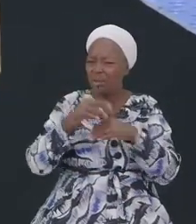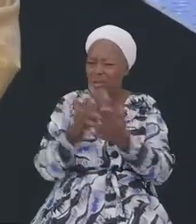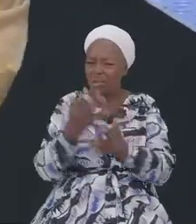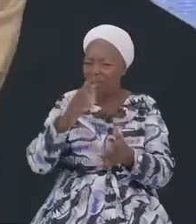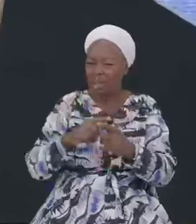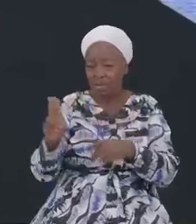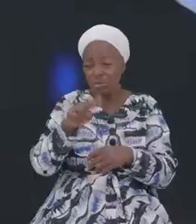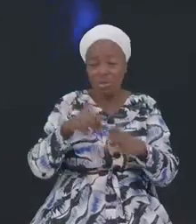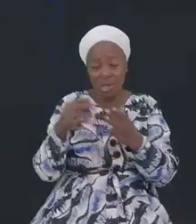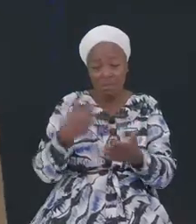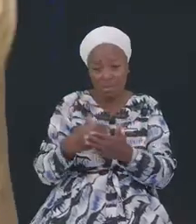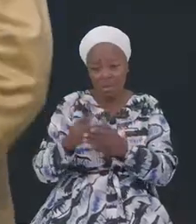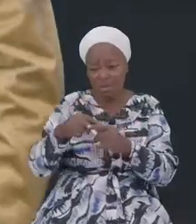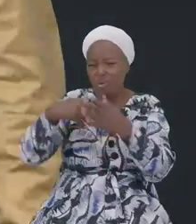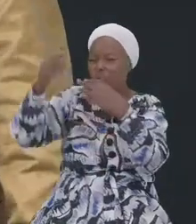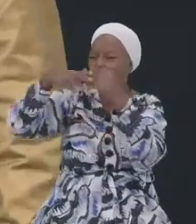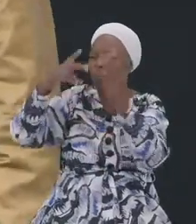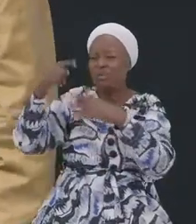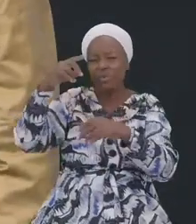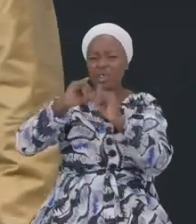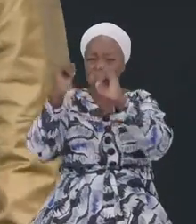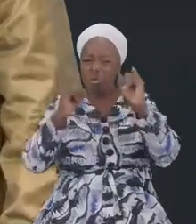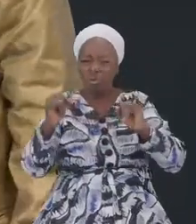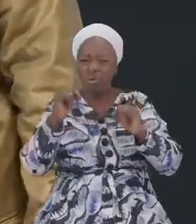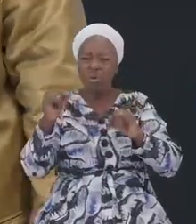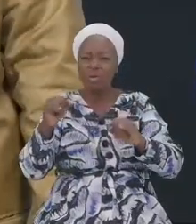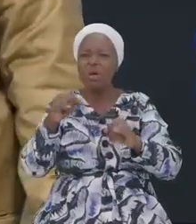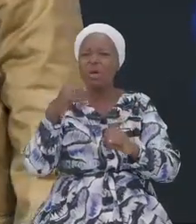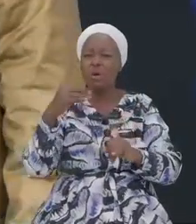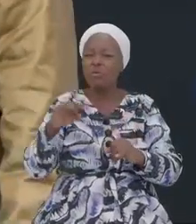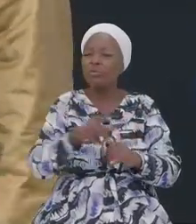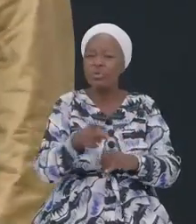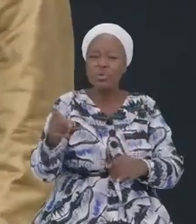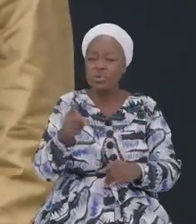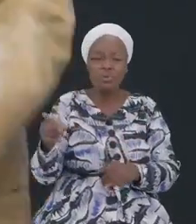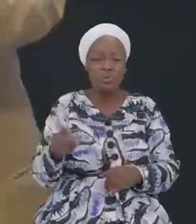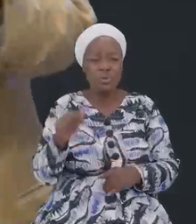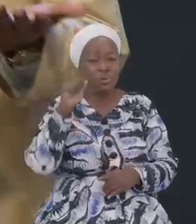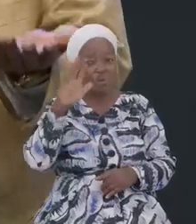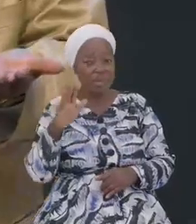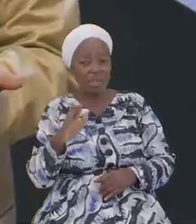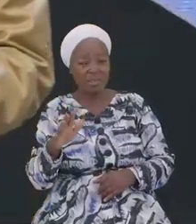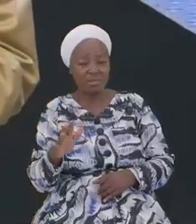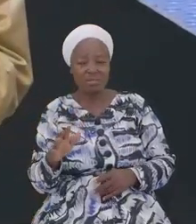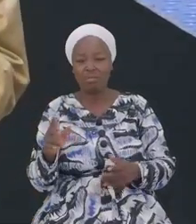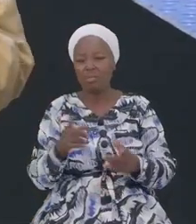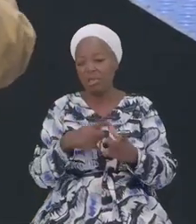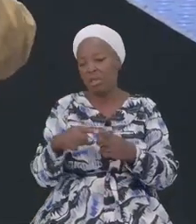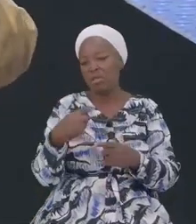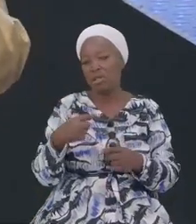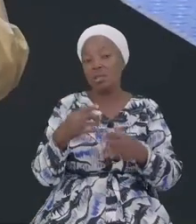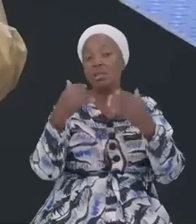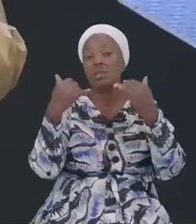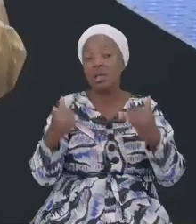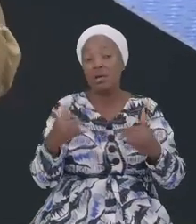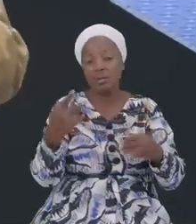pour dépenser à construire les temples des idoles de ses concubines. Il dit maintenant, le